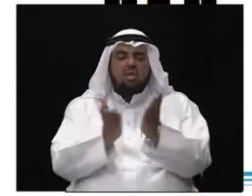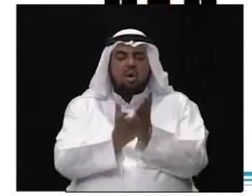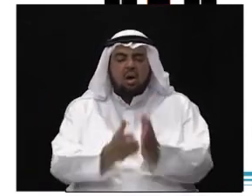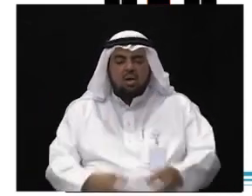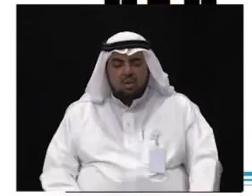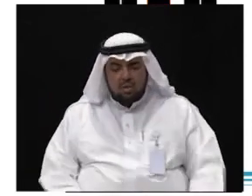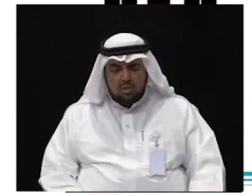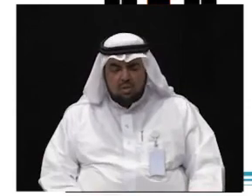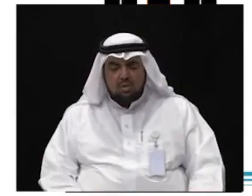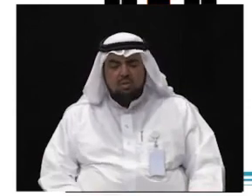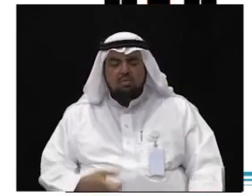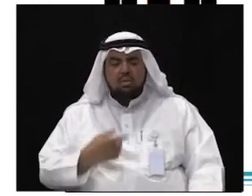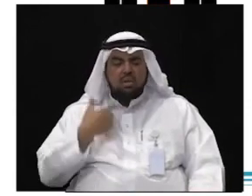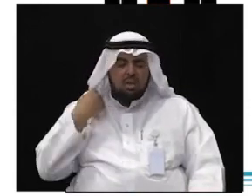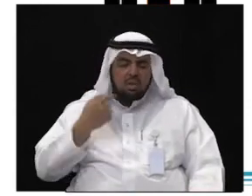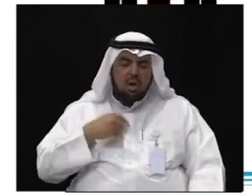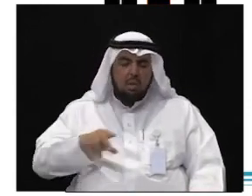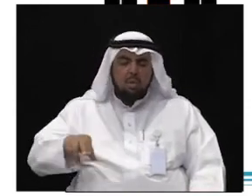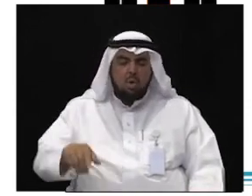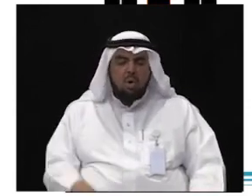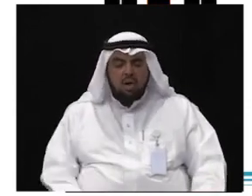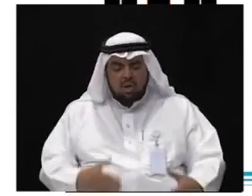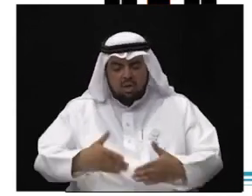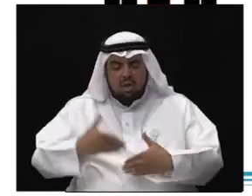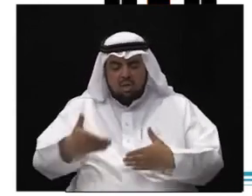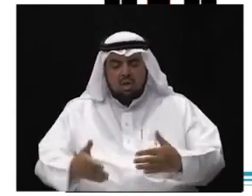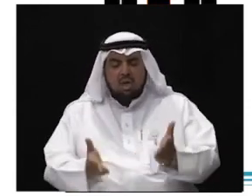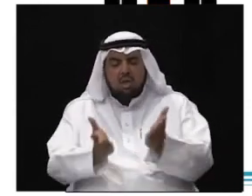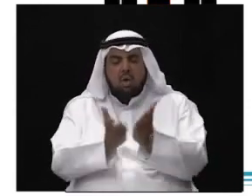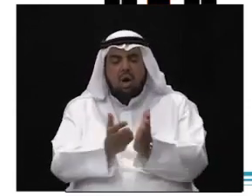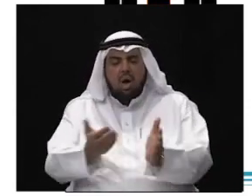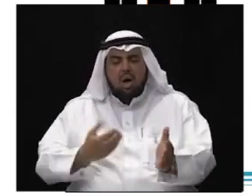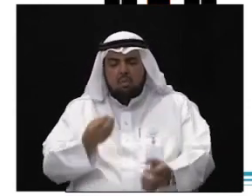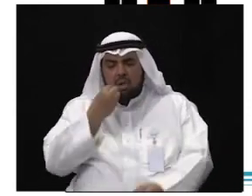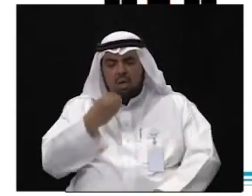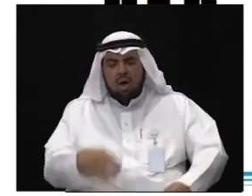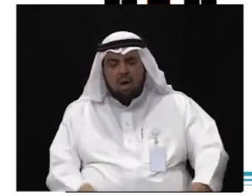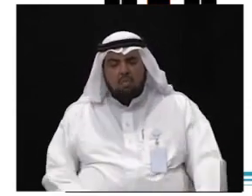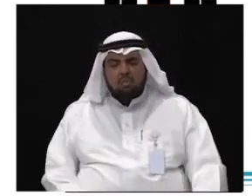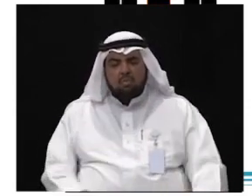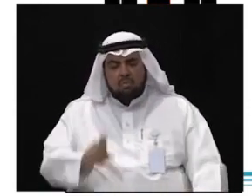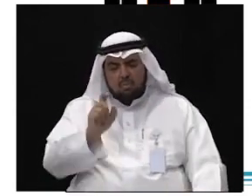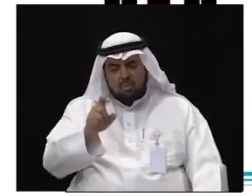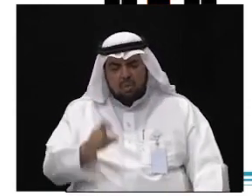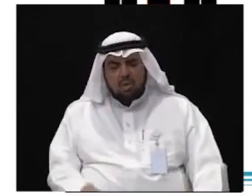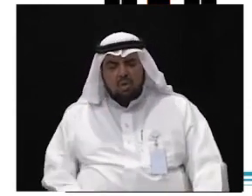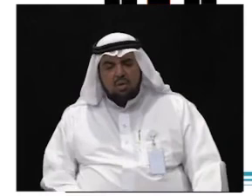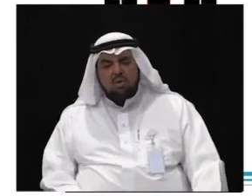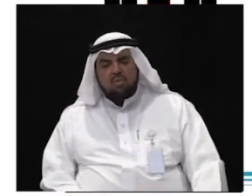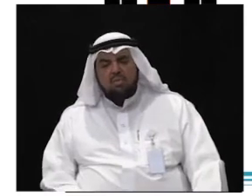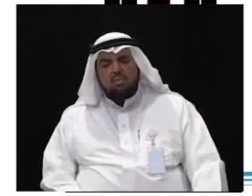ثم أراد عبد العزيز أن ينتقل إلى أدعية قبل الطعام، نقر على القائمة،